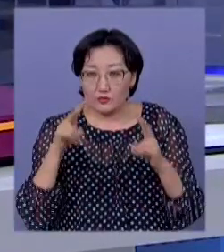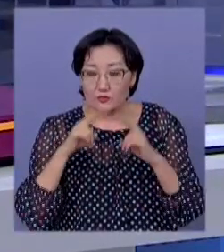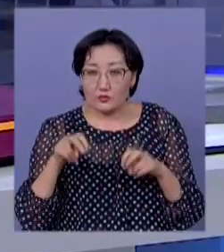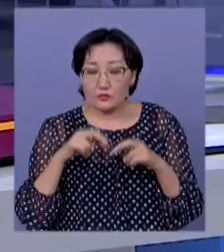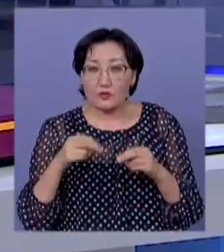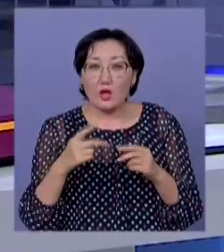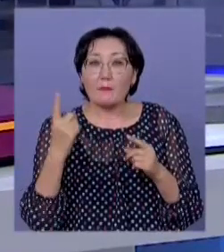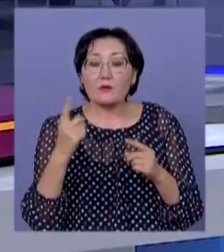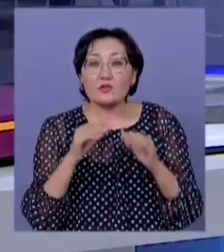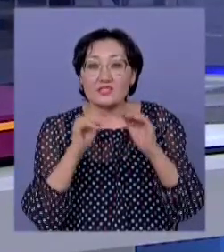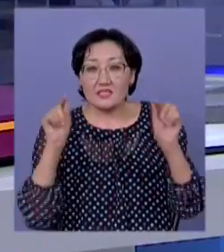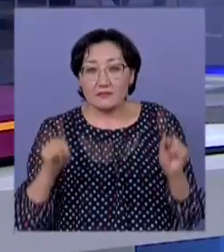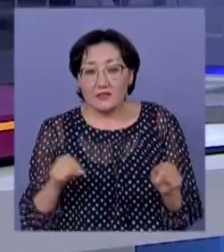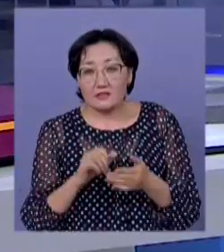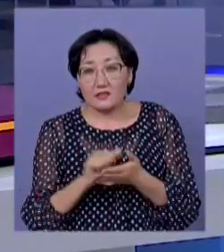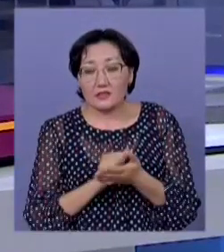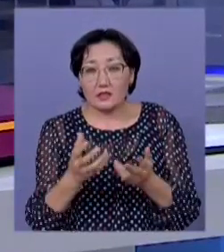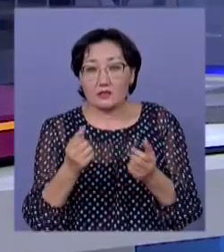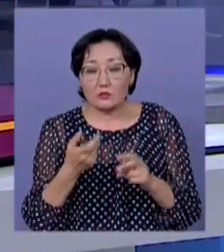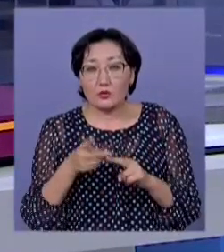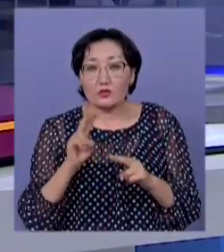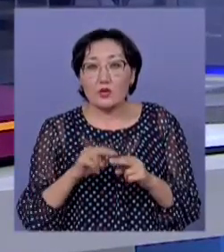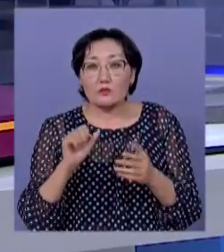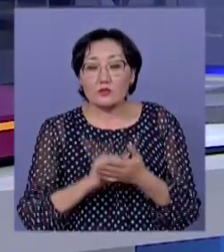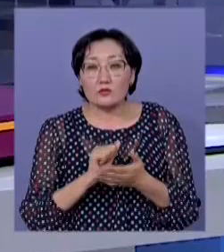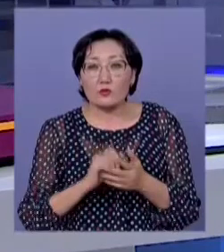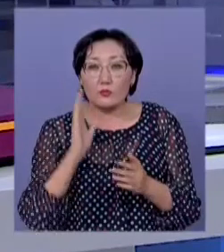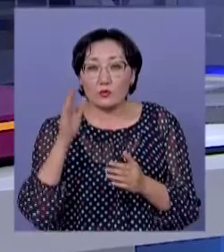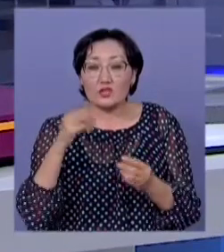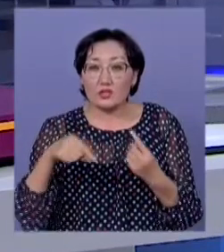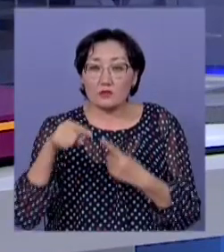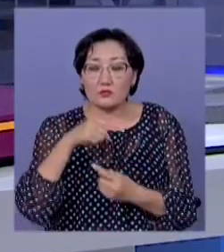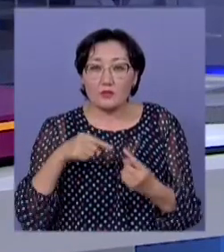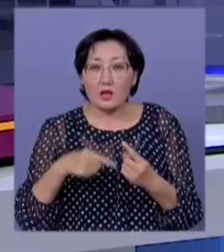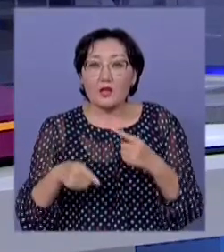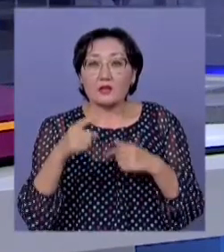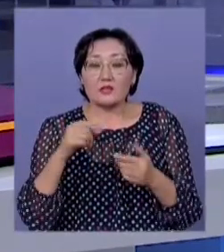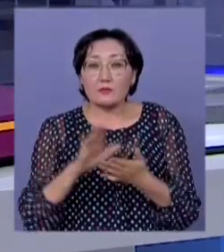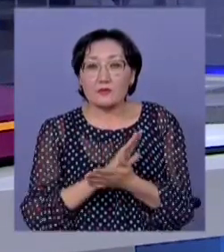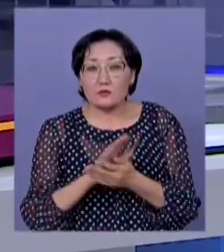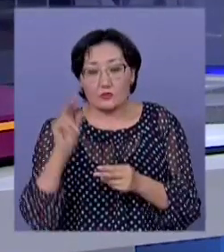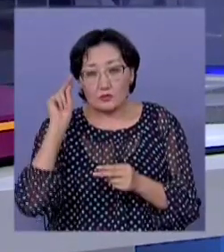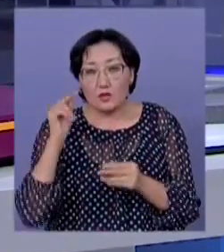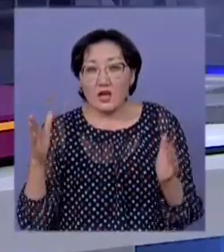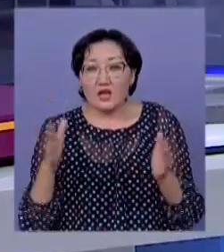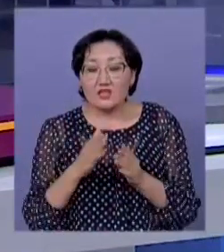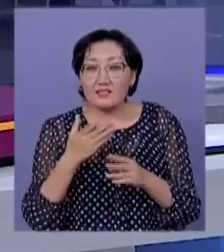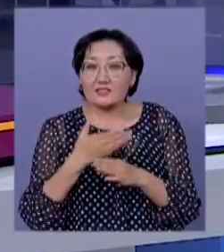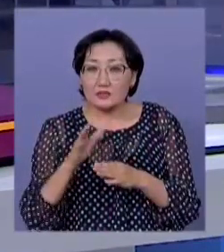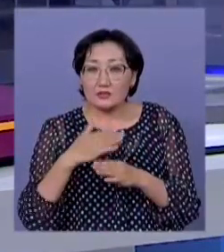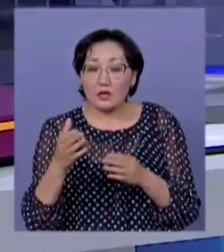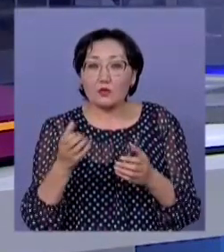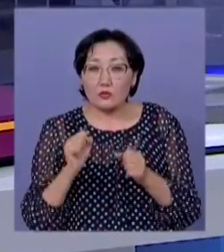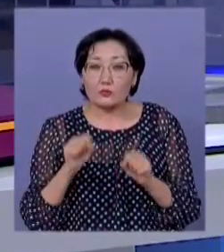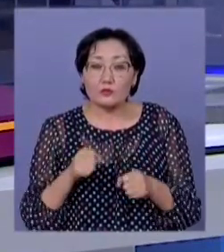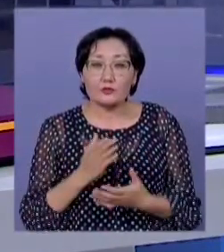қолдарына сертификаттарын алды. Аталған сертификат арқылы болашақ кәсіпкерлер қайтарымсыз грант пен шағын несие алуға мүмкіндік